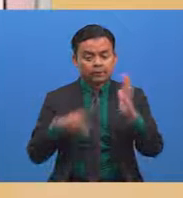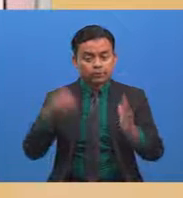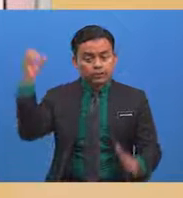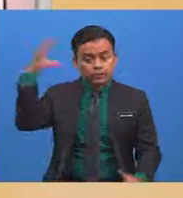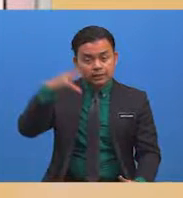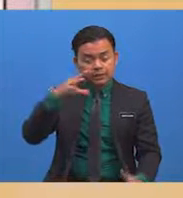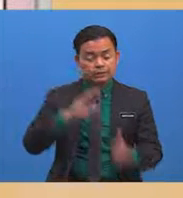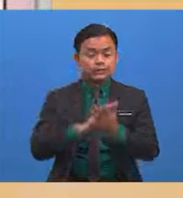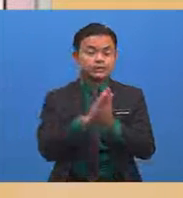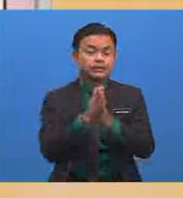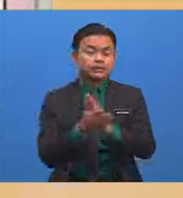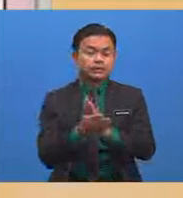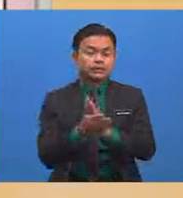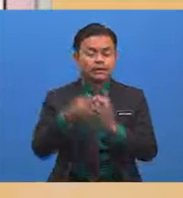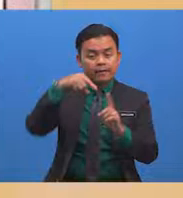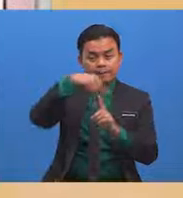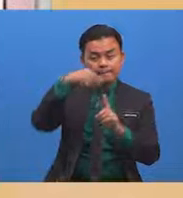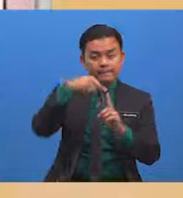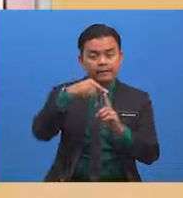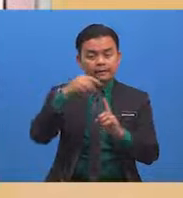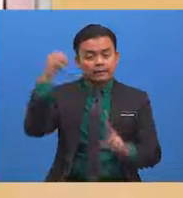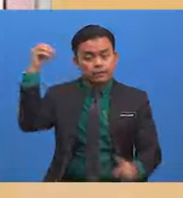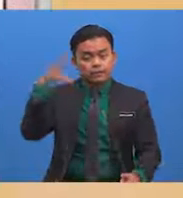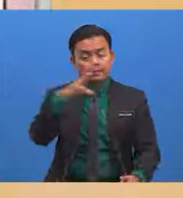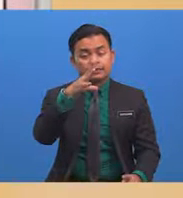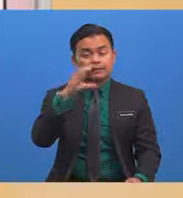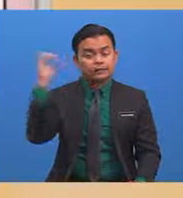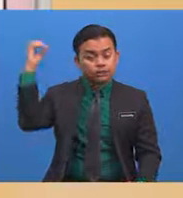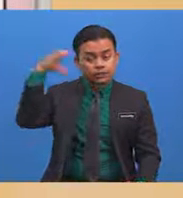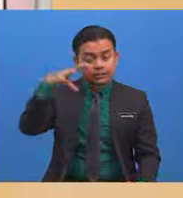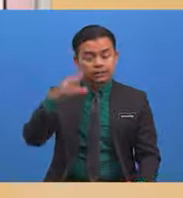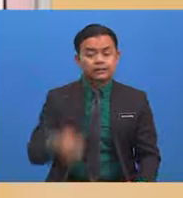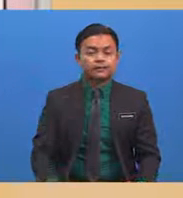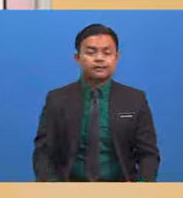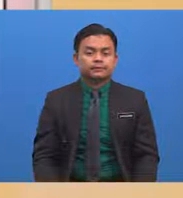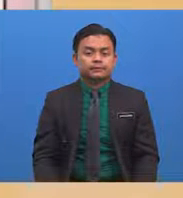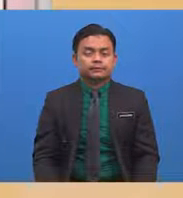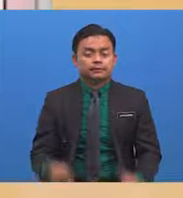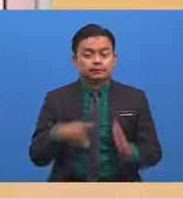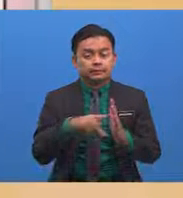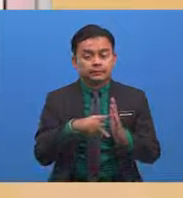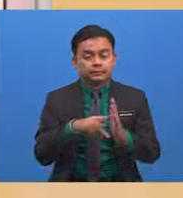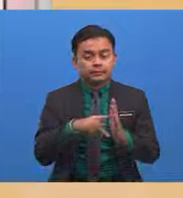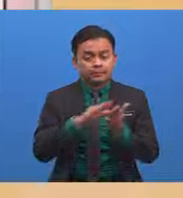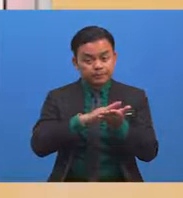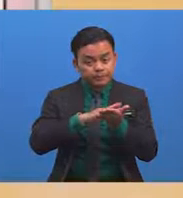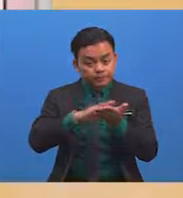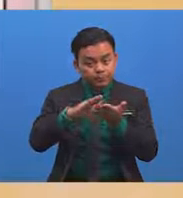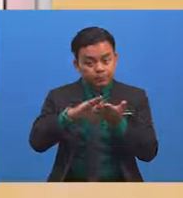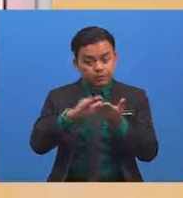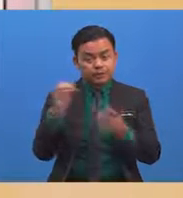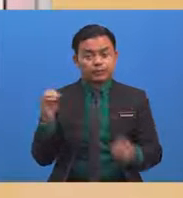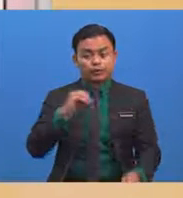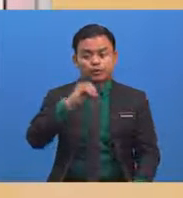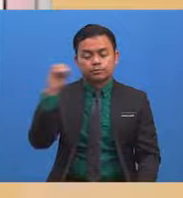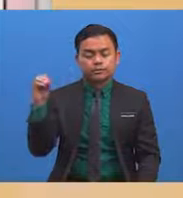berlaku apabila sinaran cahaya mengena pada permukaan objek